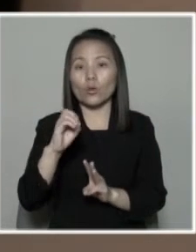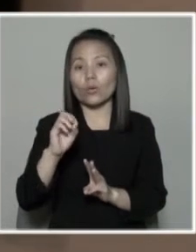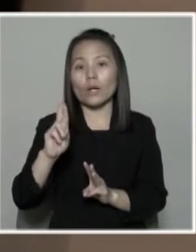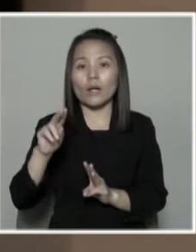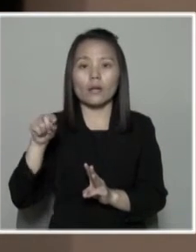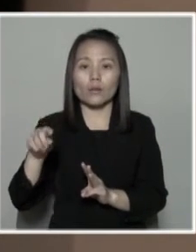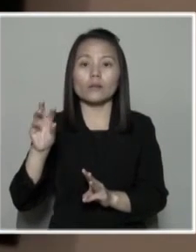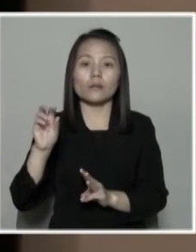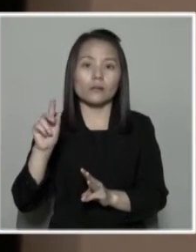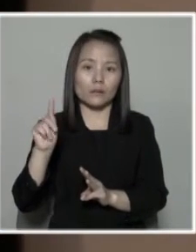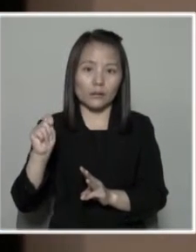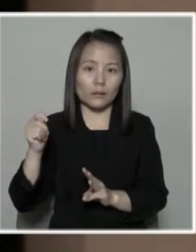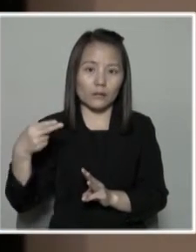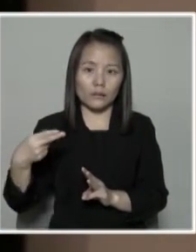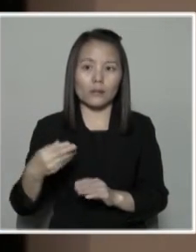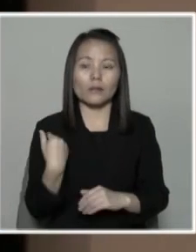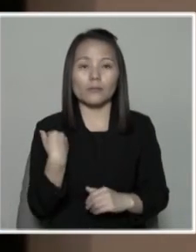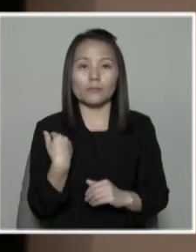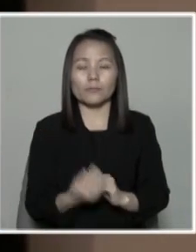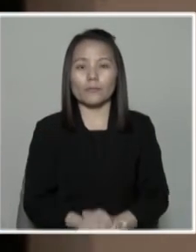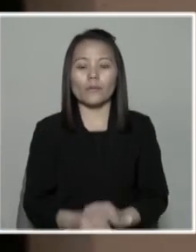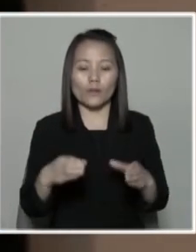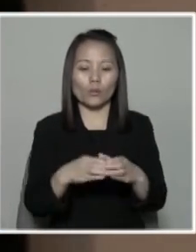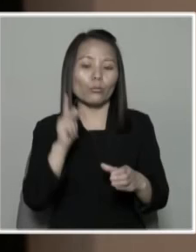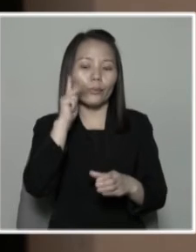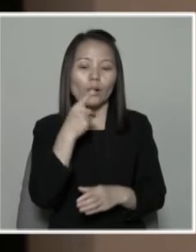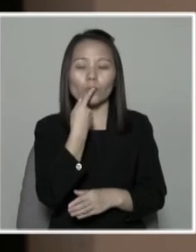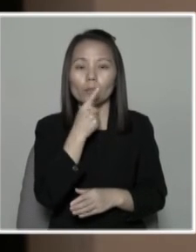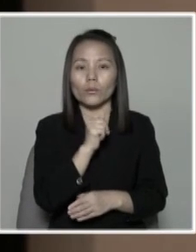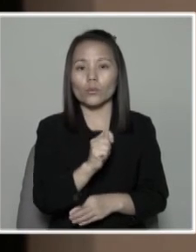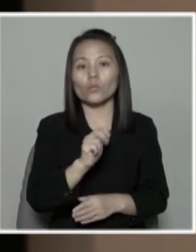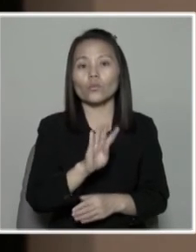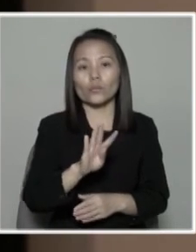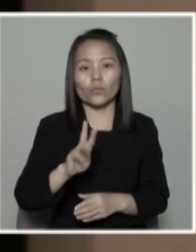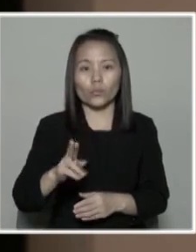www.wisdomking.or.th จตุพรอัธโยโคถ่ายภาพทีมข่าว True for You รายงาน